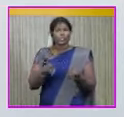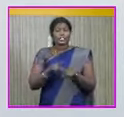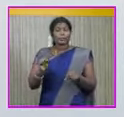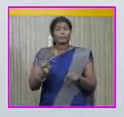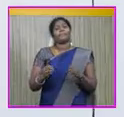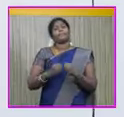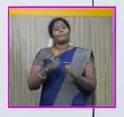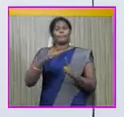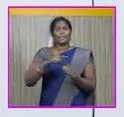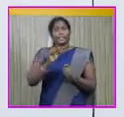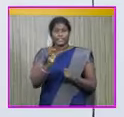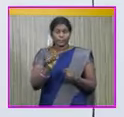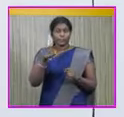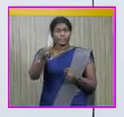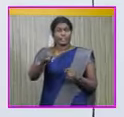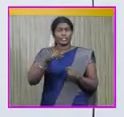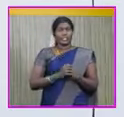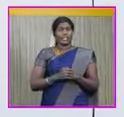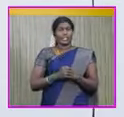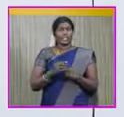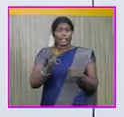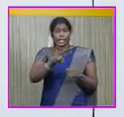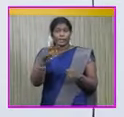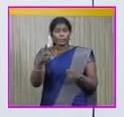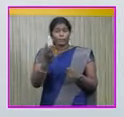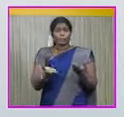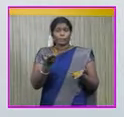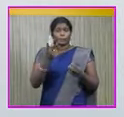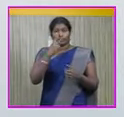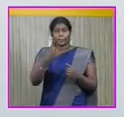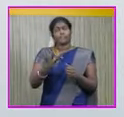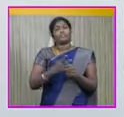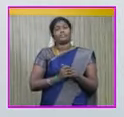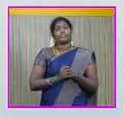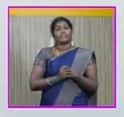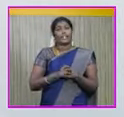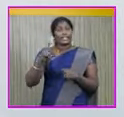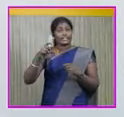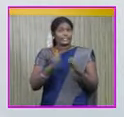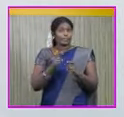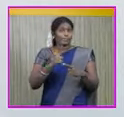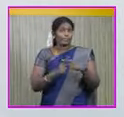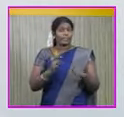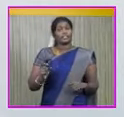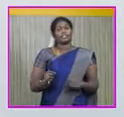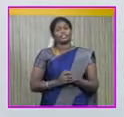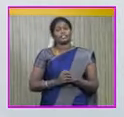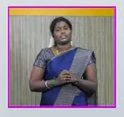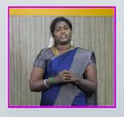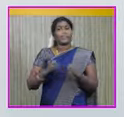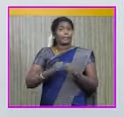சமம் அப்படின்னு போட்டிருக்கோம். இப்போ கிடைச்சிருக்க இந்த ரெண்டு மதிப்புகளை பார்க்க கூடாதுங்களா? சிபி ப்ளஸ் பிடி, சிபிஐயும்